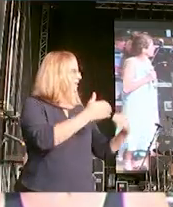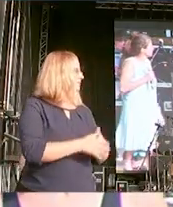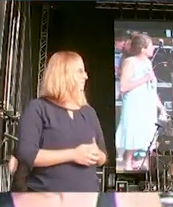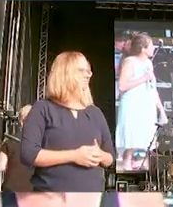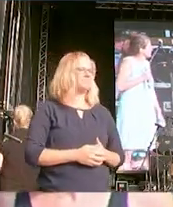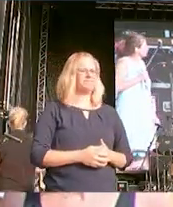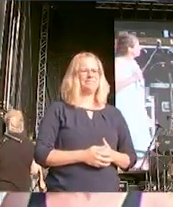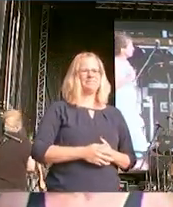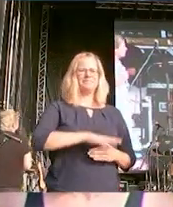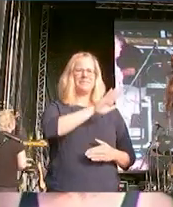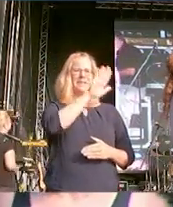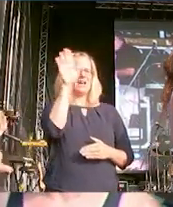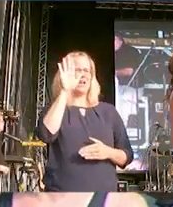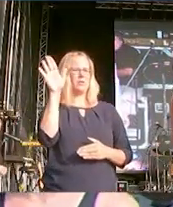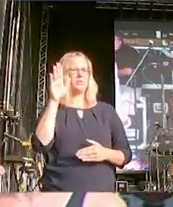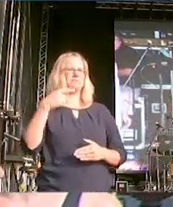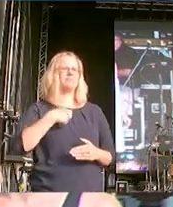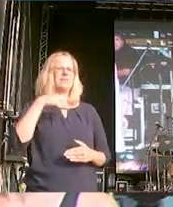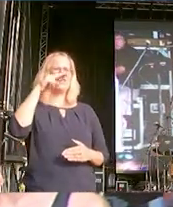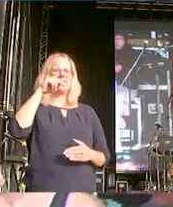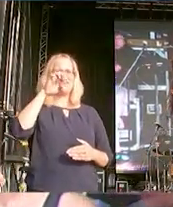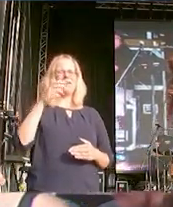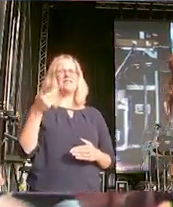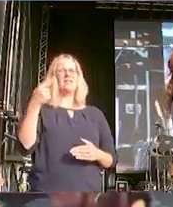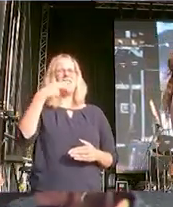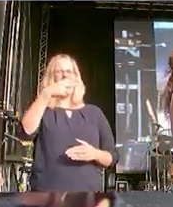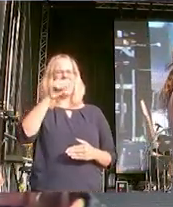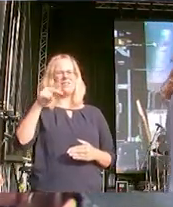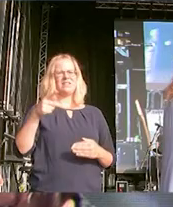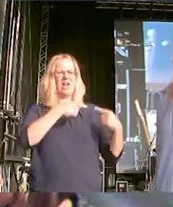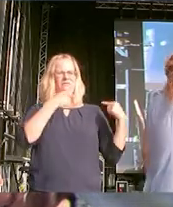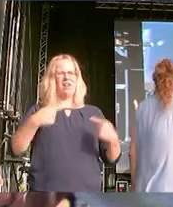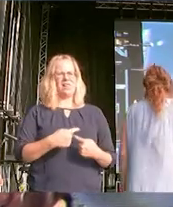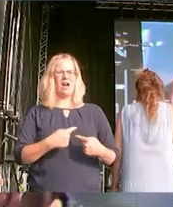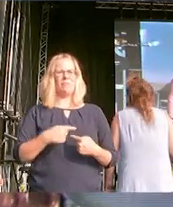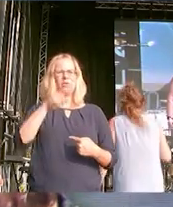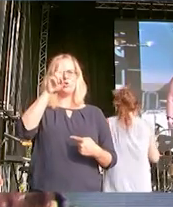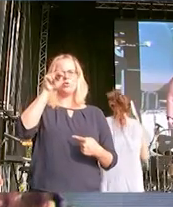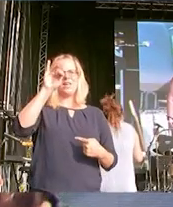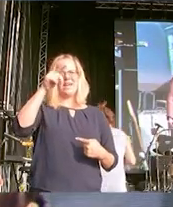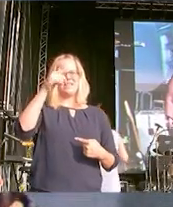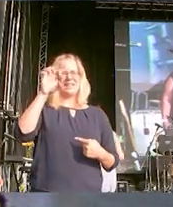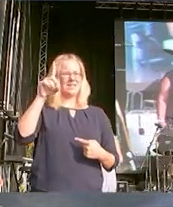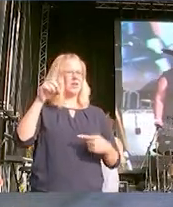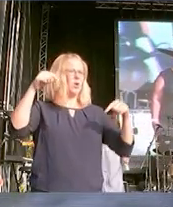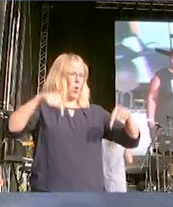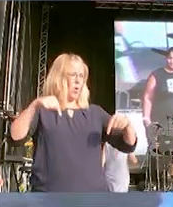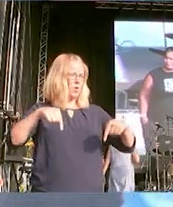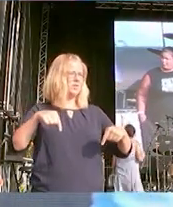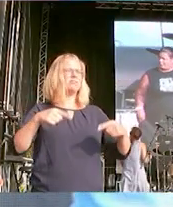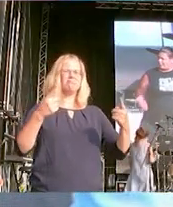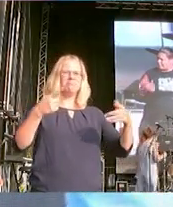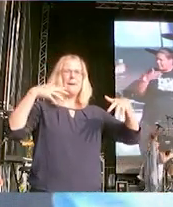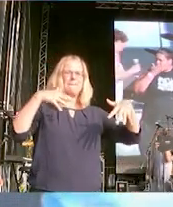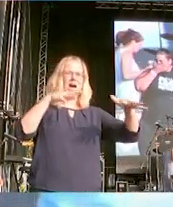Rojbaş, hallo. Ich bin Nevros aus Hanau von der Initiative Welcome United. Wir waren heute Teil des